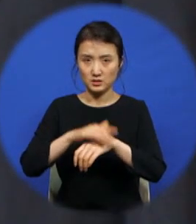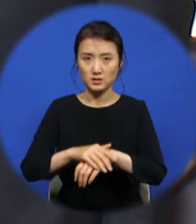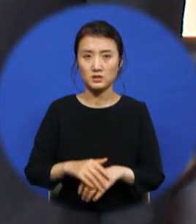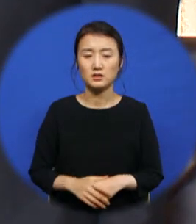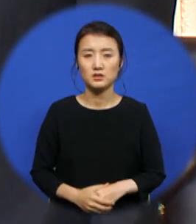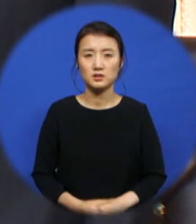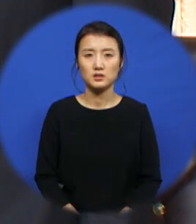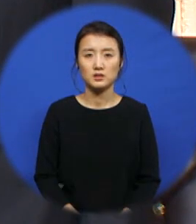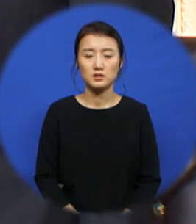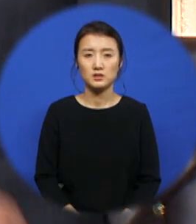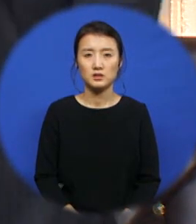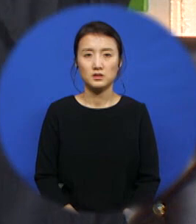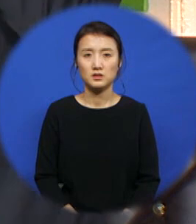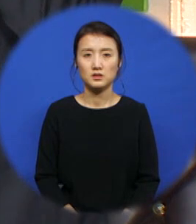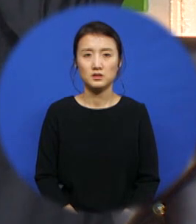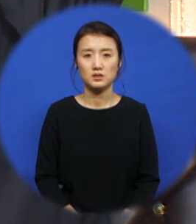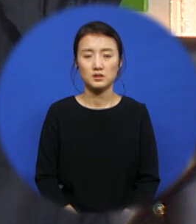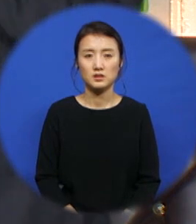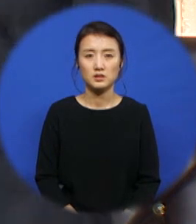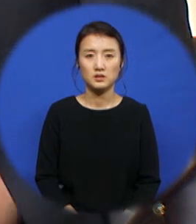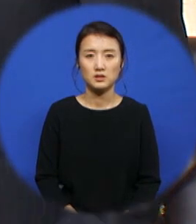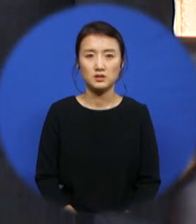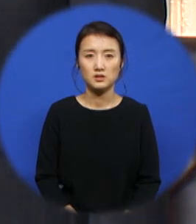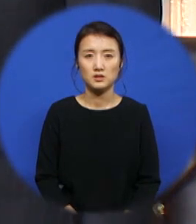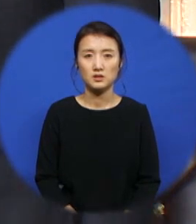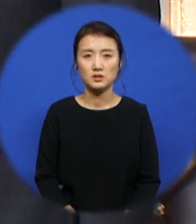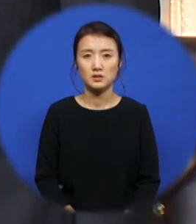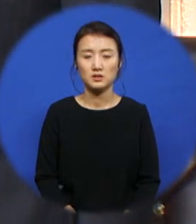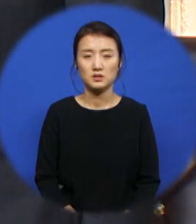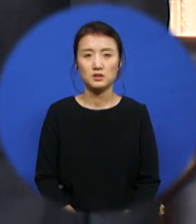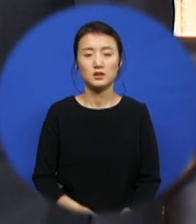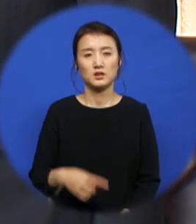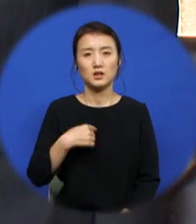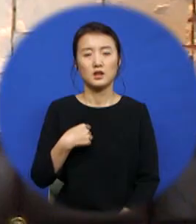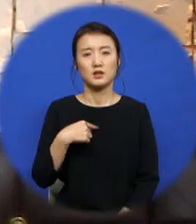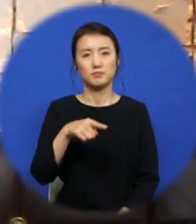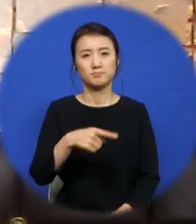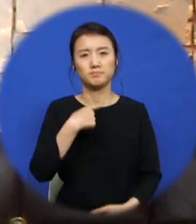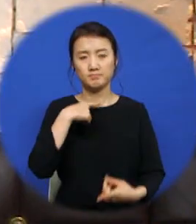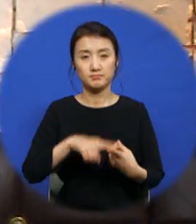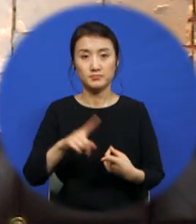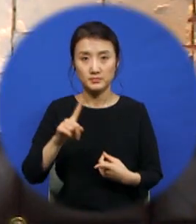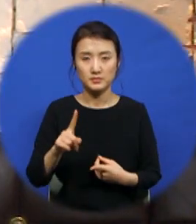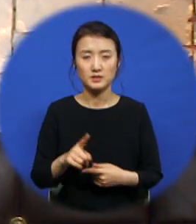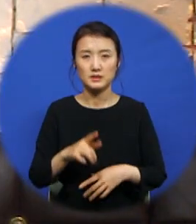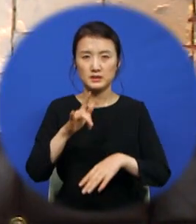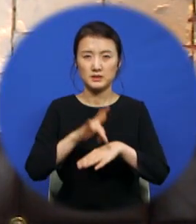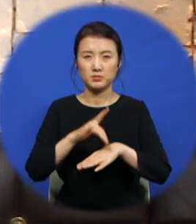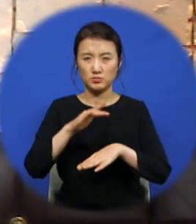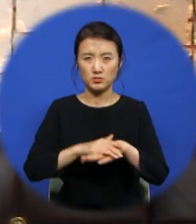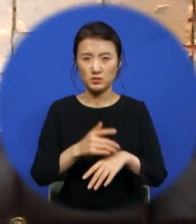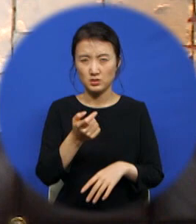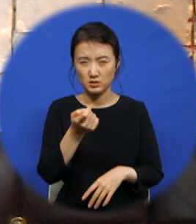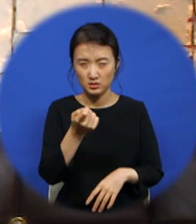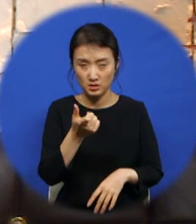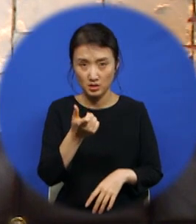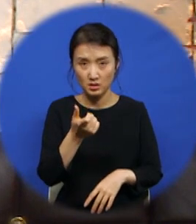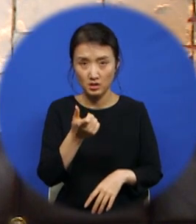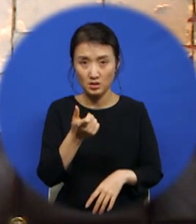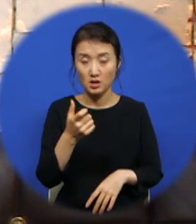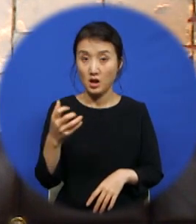여러분이 참 중요하죠 예 아 저는 좀 이런 문장 참 좋아합니다 작은 습관이 운명을